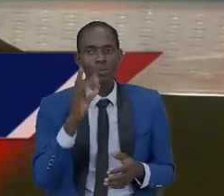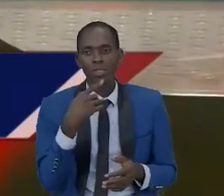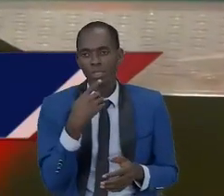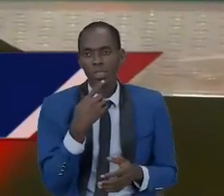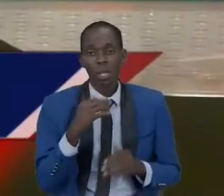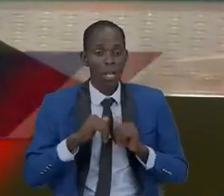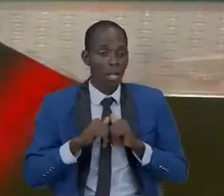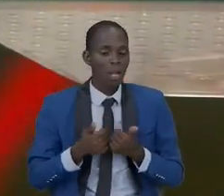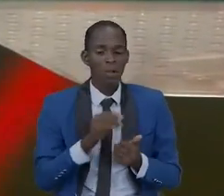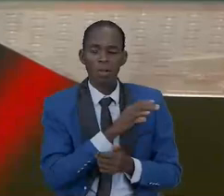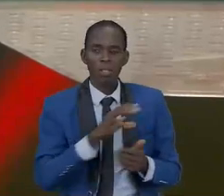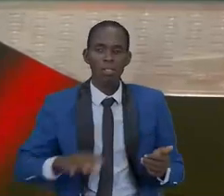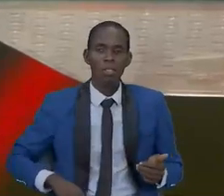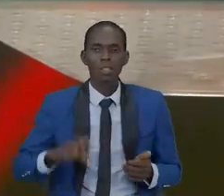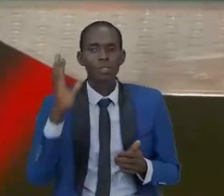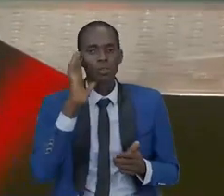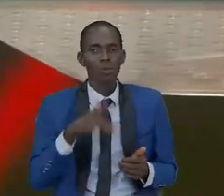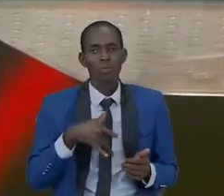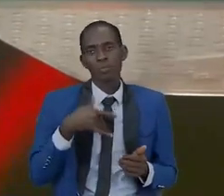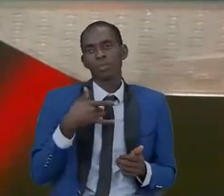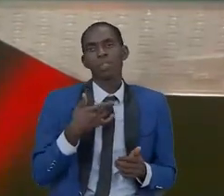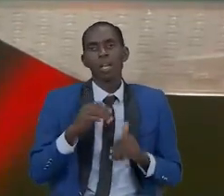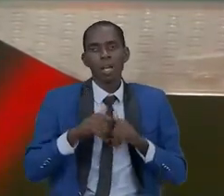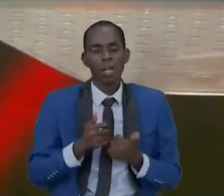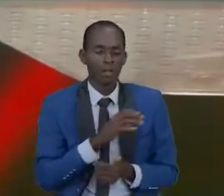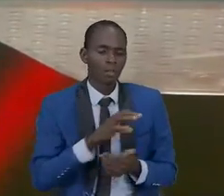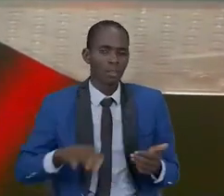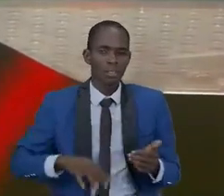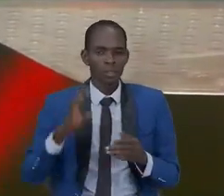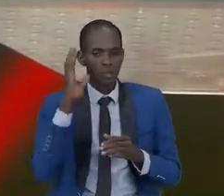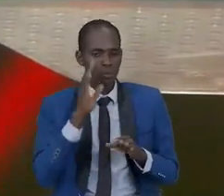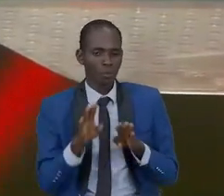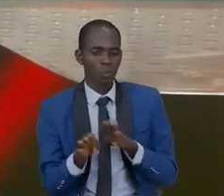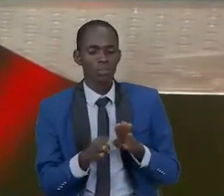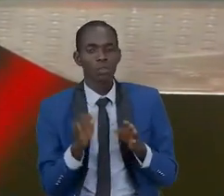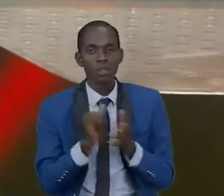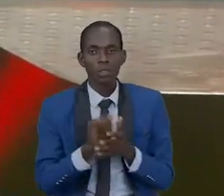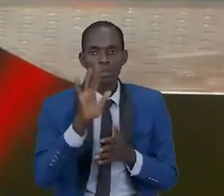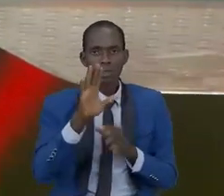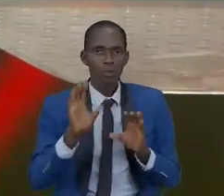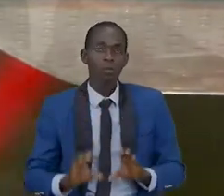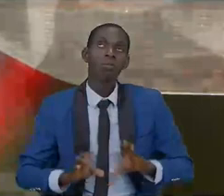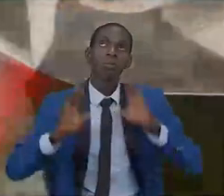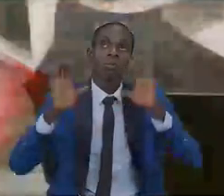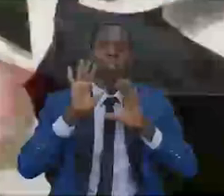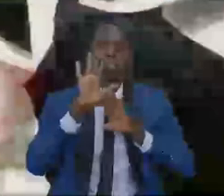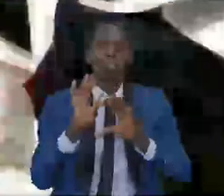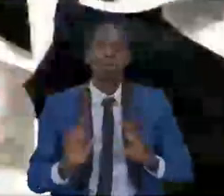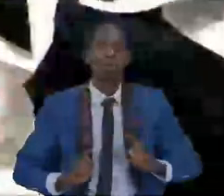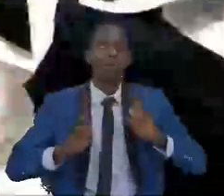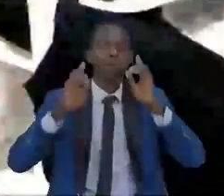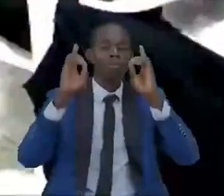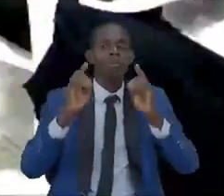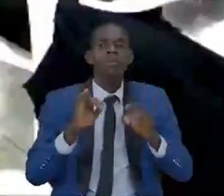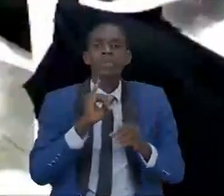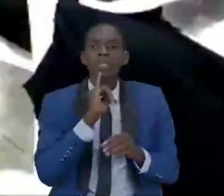ce que Christ aurait senti ce que Christ aurait agi votre consécration votre de vos